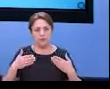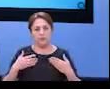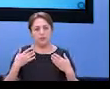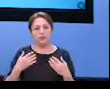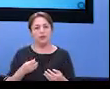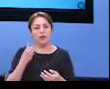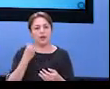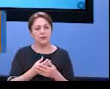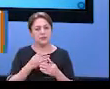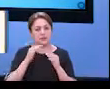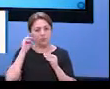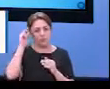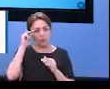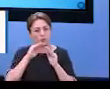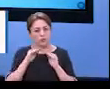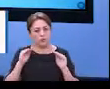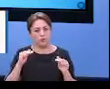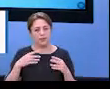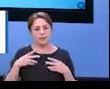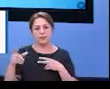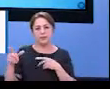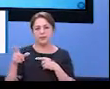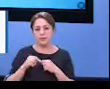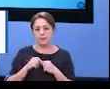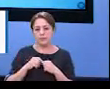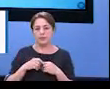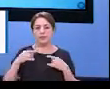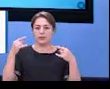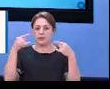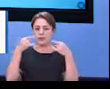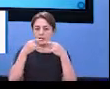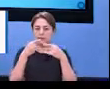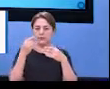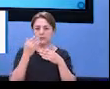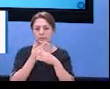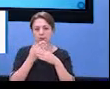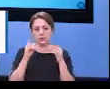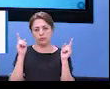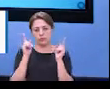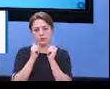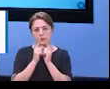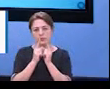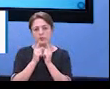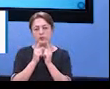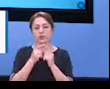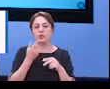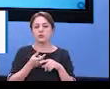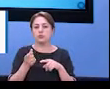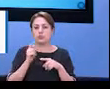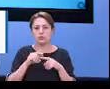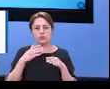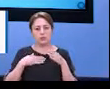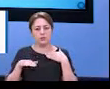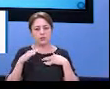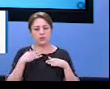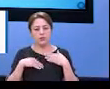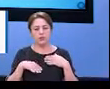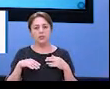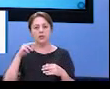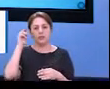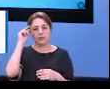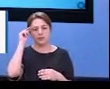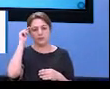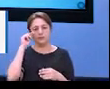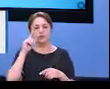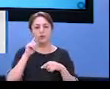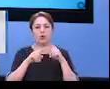Assalomu alaykum aziz o'quvchilar. Siz bilan ekran orqali ko'rishib turganimdan nihoyatda baxtiyorman.